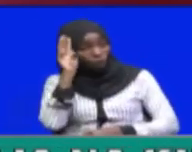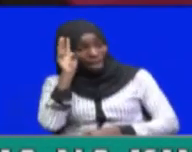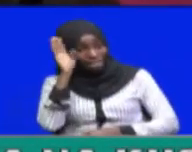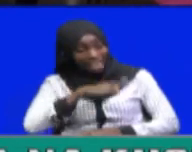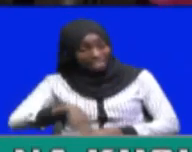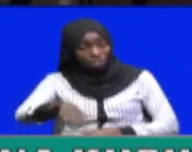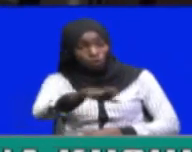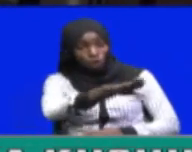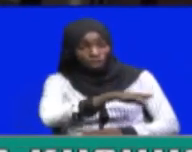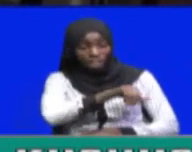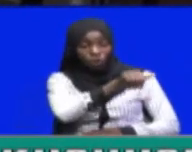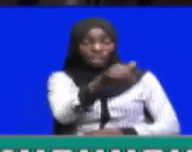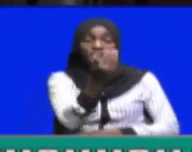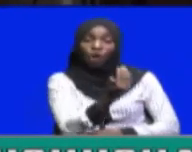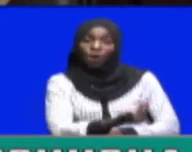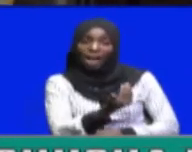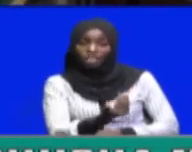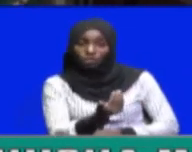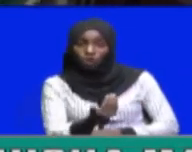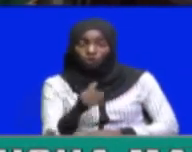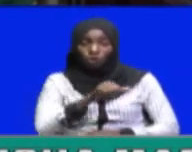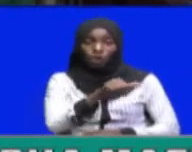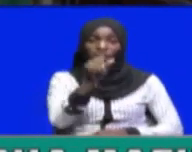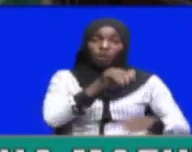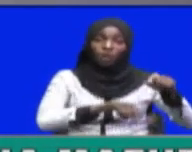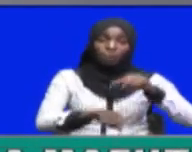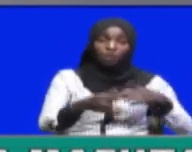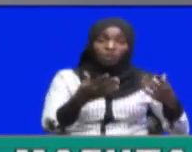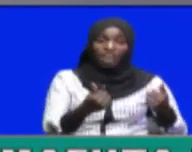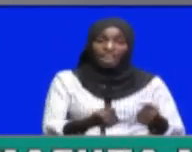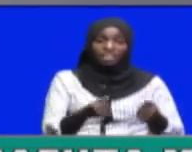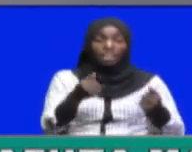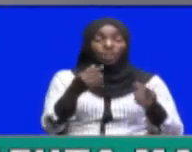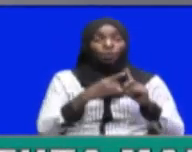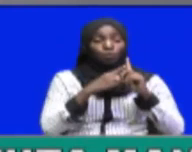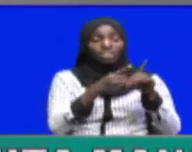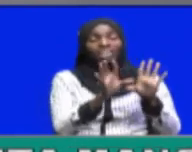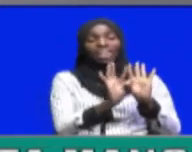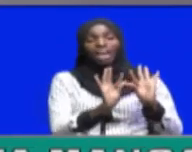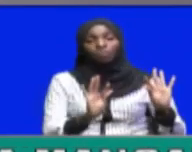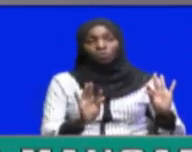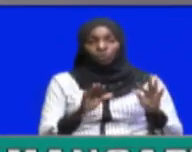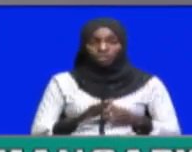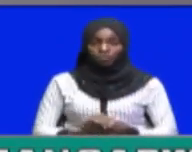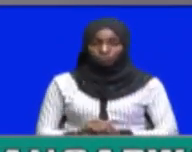ulemavu kuwajali ili wajione kuwa sawa na watu wengine. Jamii ibadilishe mtazamo